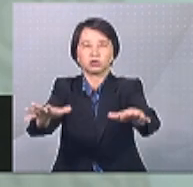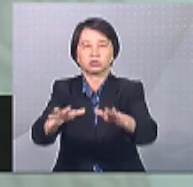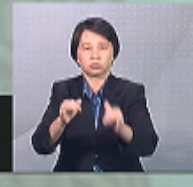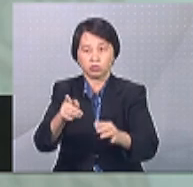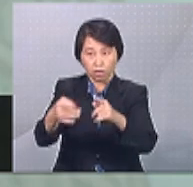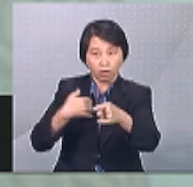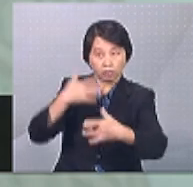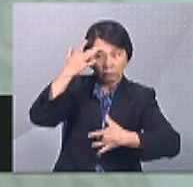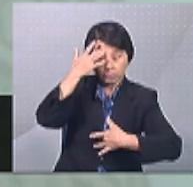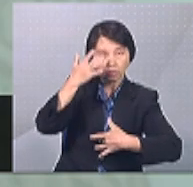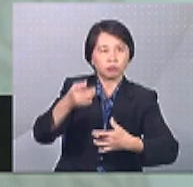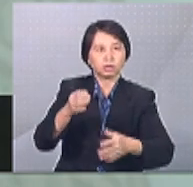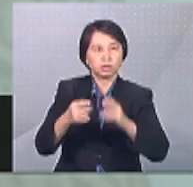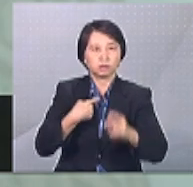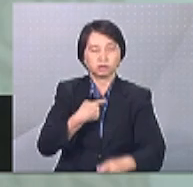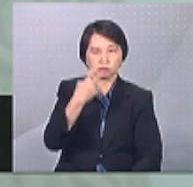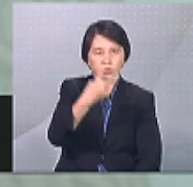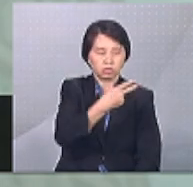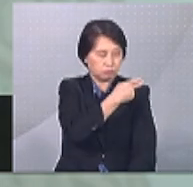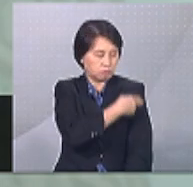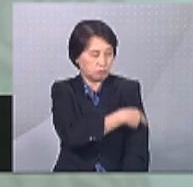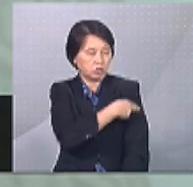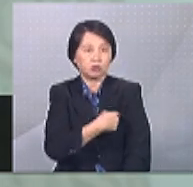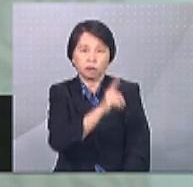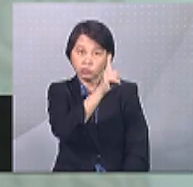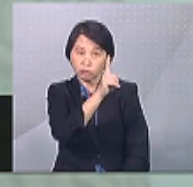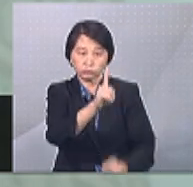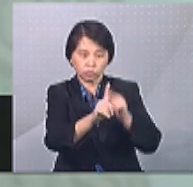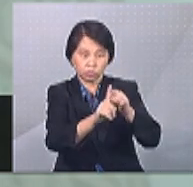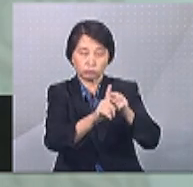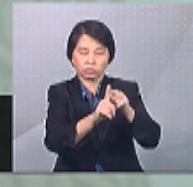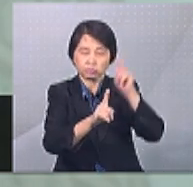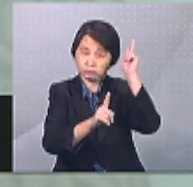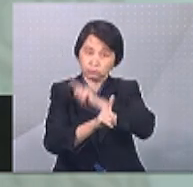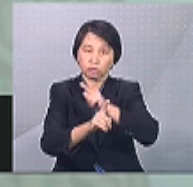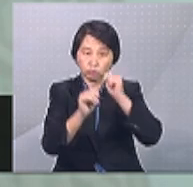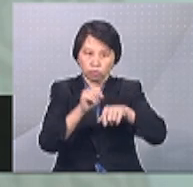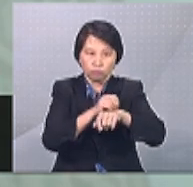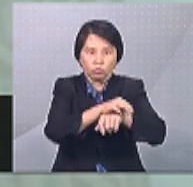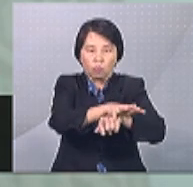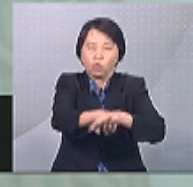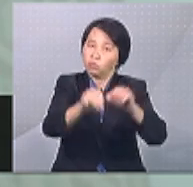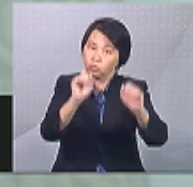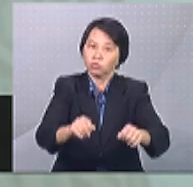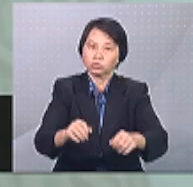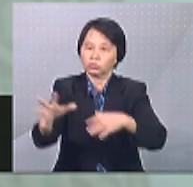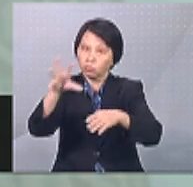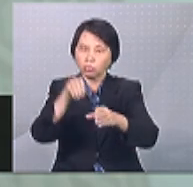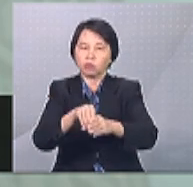ada jangkitan, sebab kita lihat pada hospital pun kalau ada seorang tu super spreader, mereka boleh menjangkiti yang lain termasuk penghantar